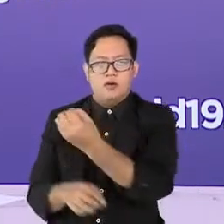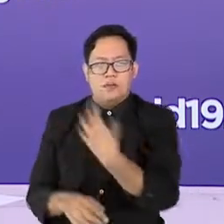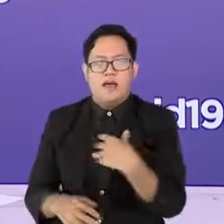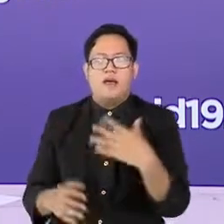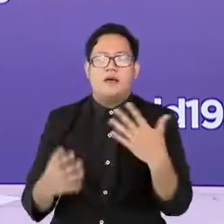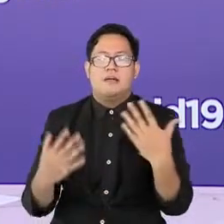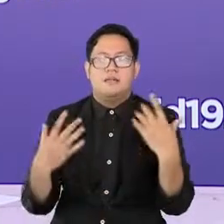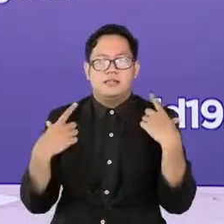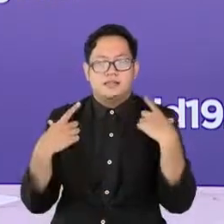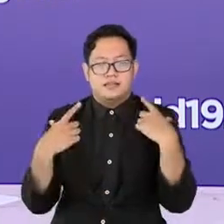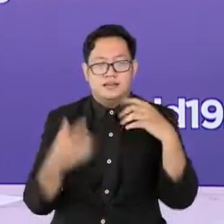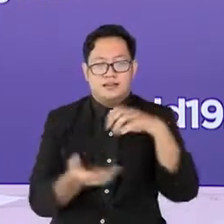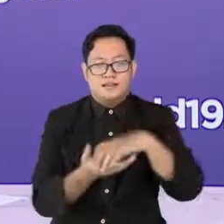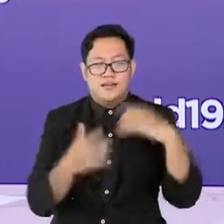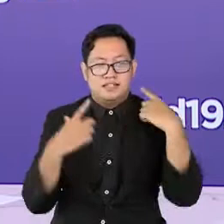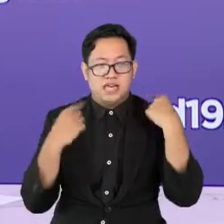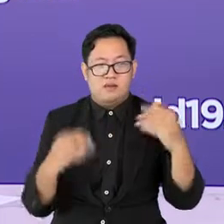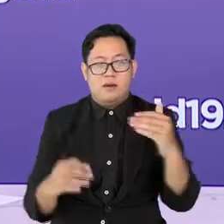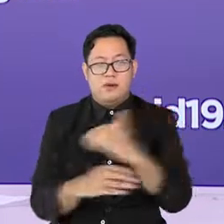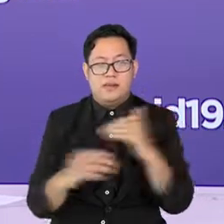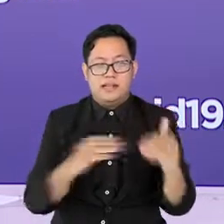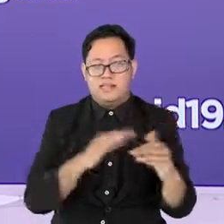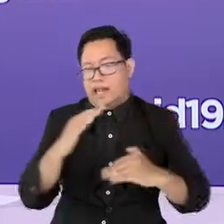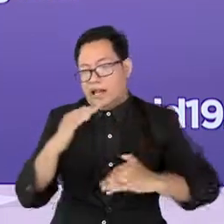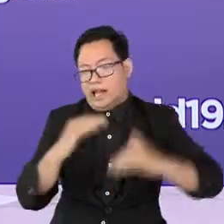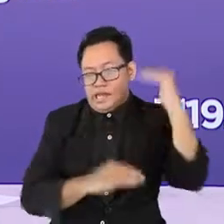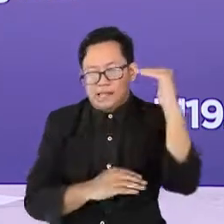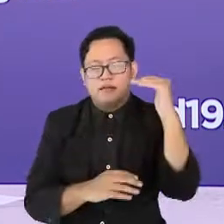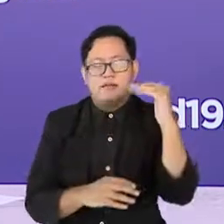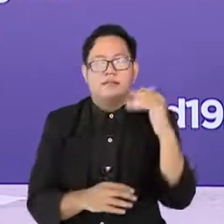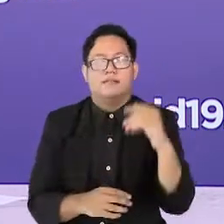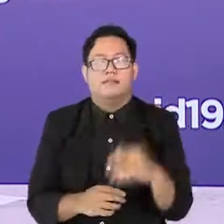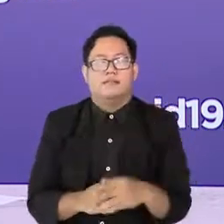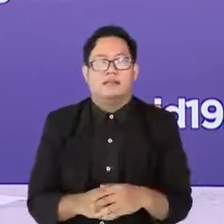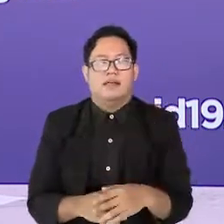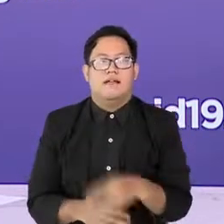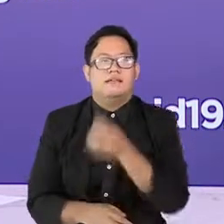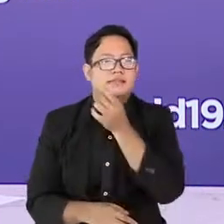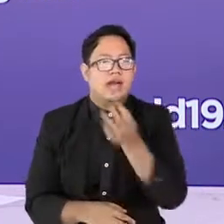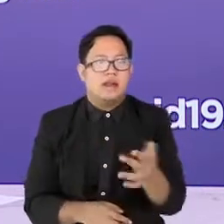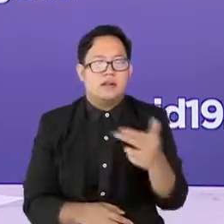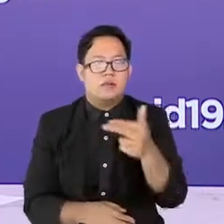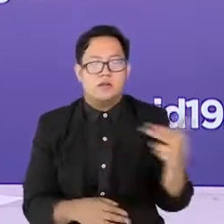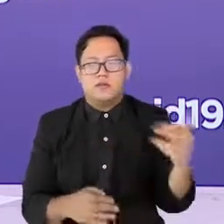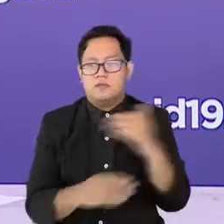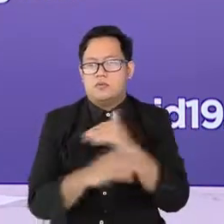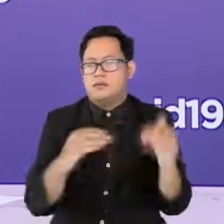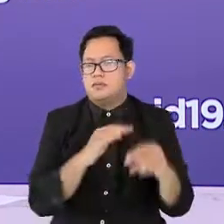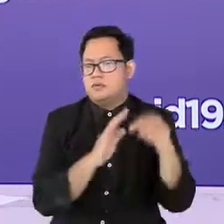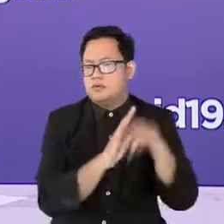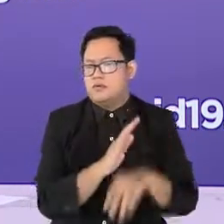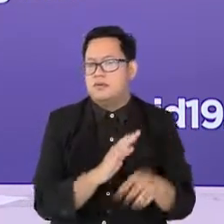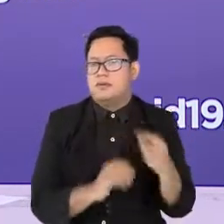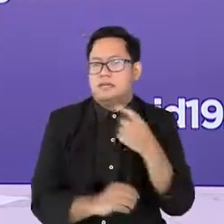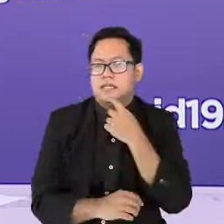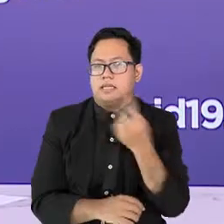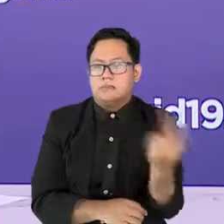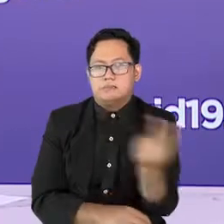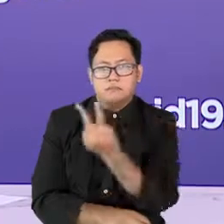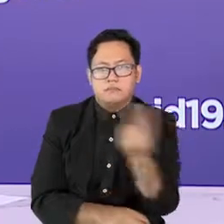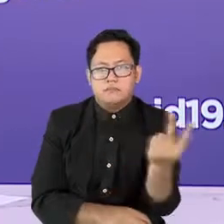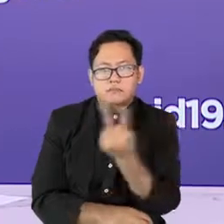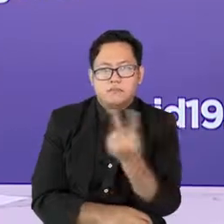Jawa naik seperti sebelum pandemi dan menyarankan Indonesia mengurangi mobilitas Bagaimana tanggapan Satgas terkait kedua hal tersebut